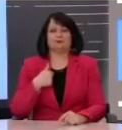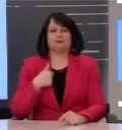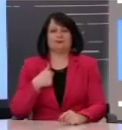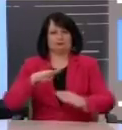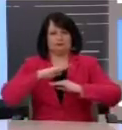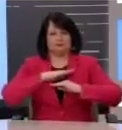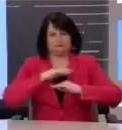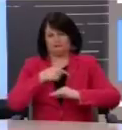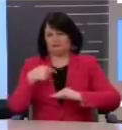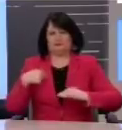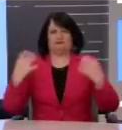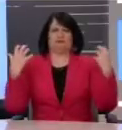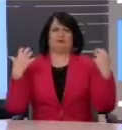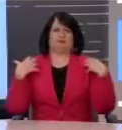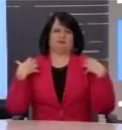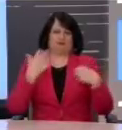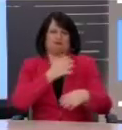από την ηγεσία των ενόπλων δυνάμεων,